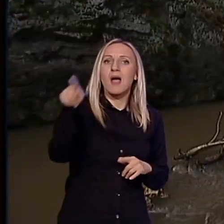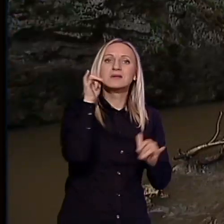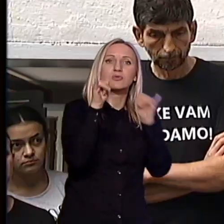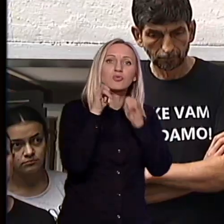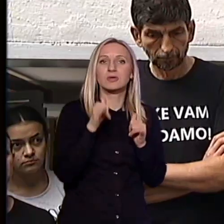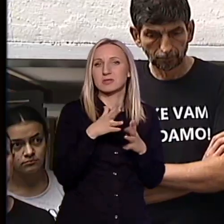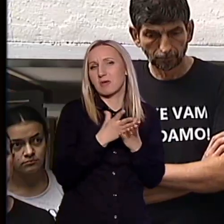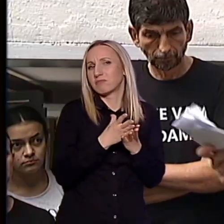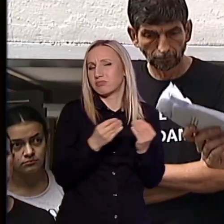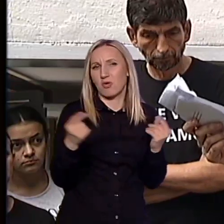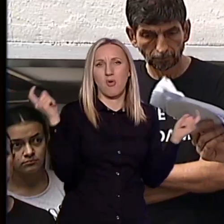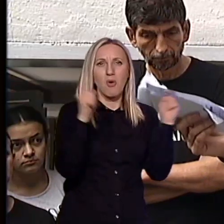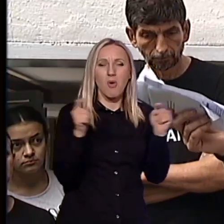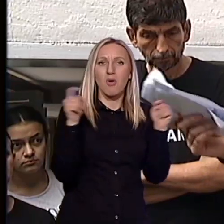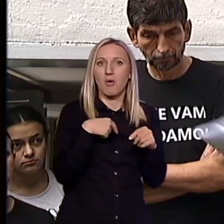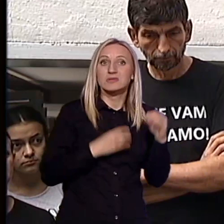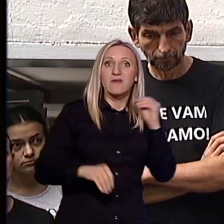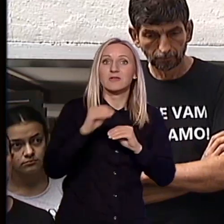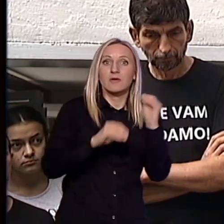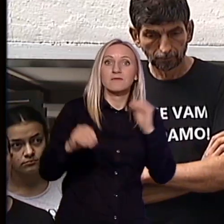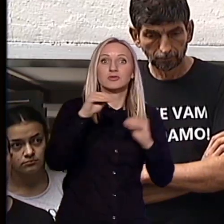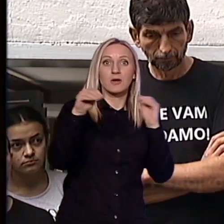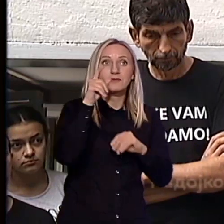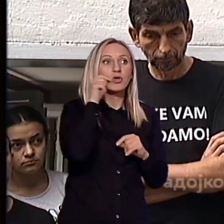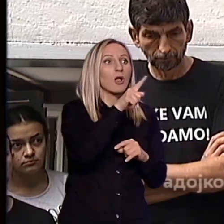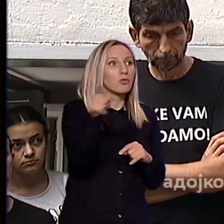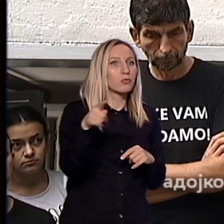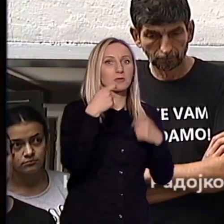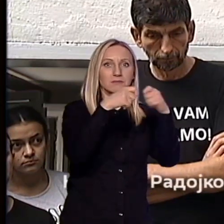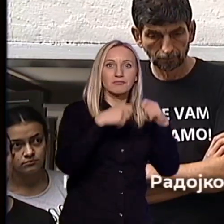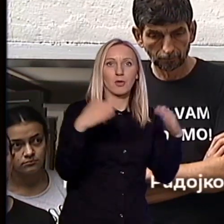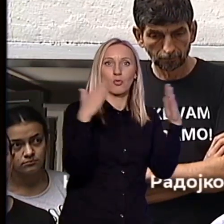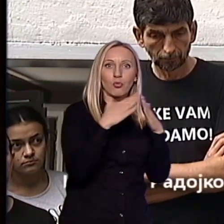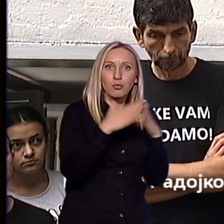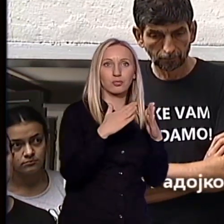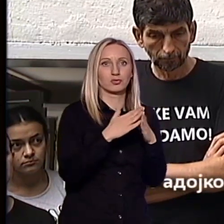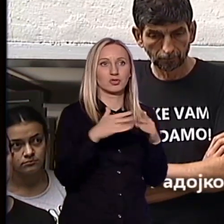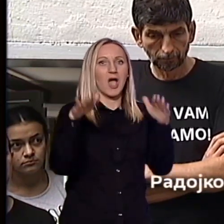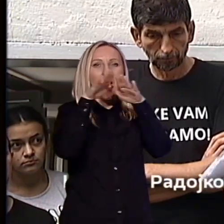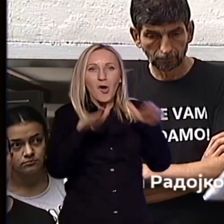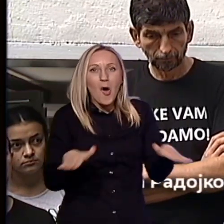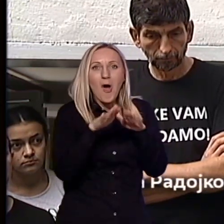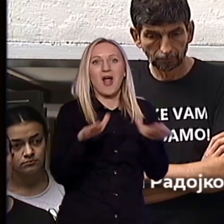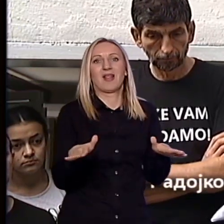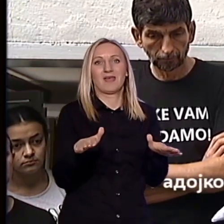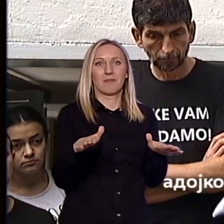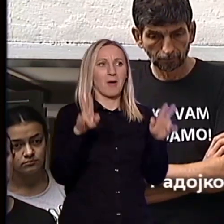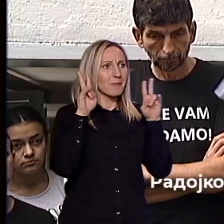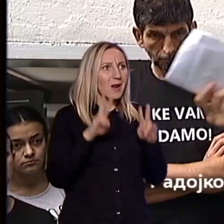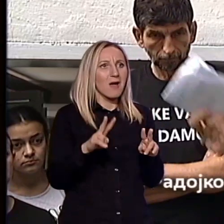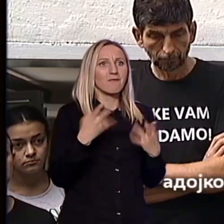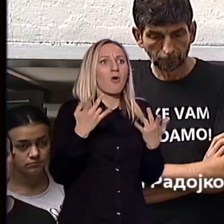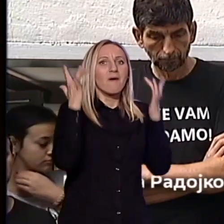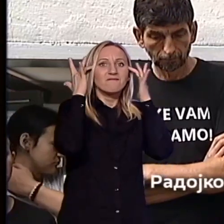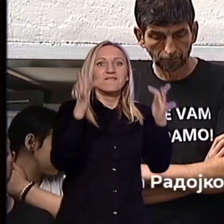mnogo. I vidim sve više i više ljudi prave kuće, ovde čak si vraćaju neke kolibe. Pravo vikend naselje